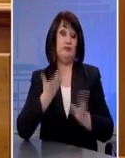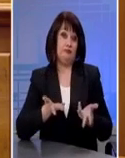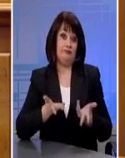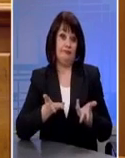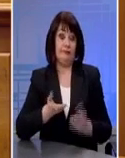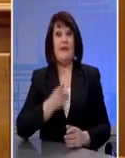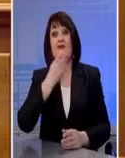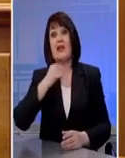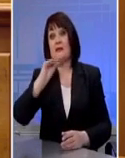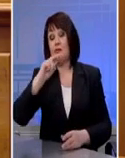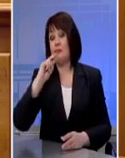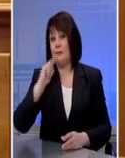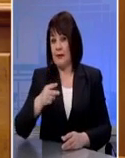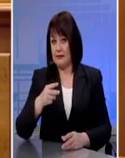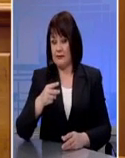Και είπε ο Βενιζέλος,